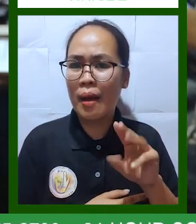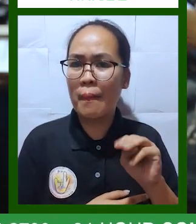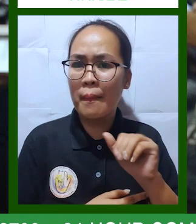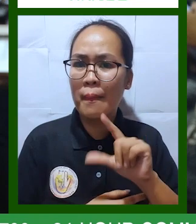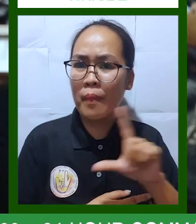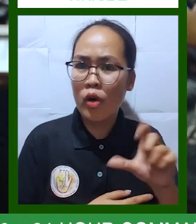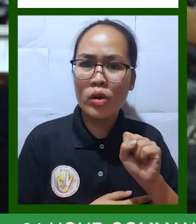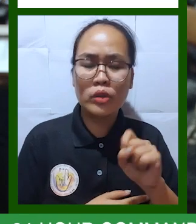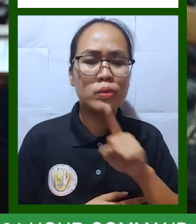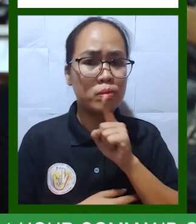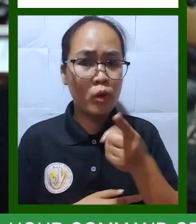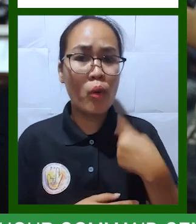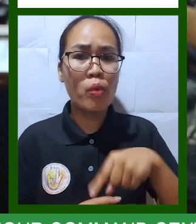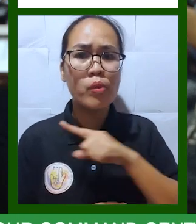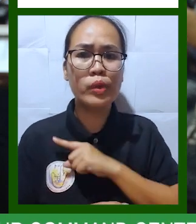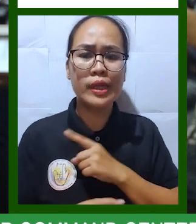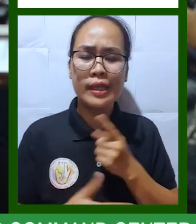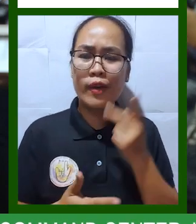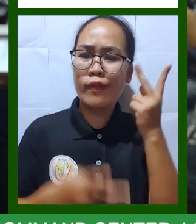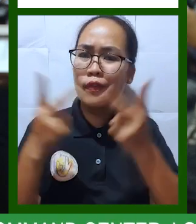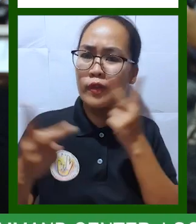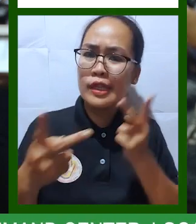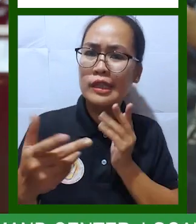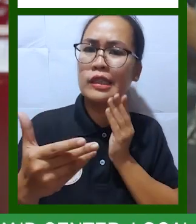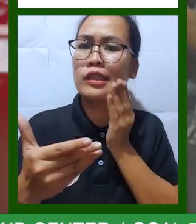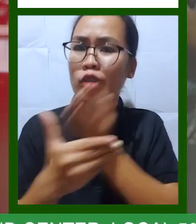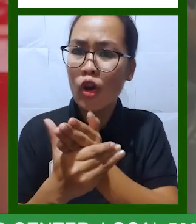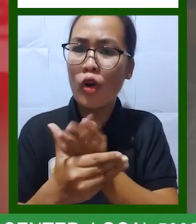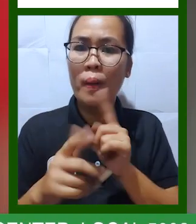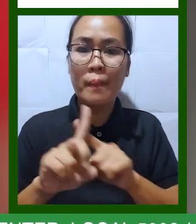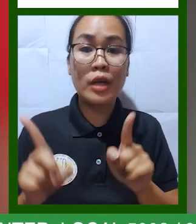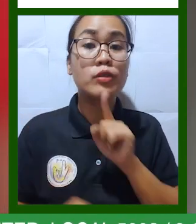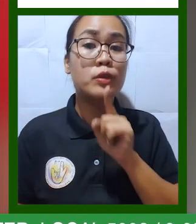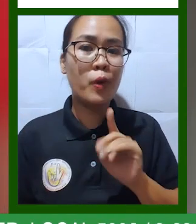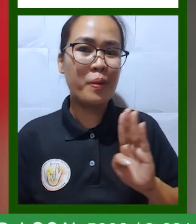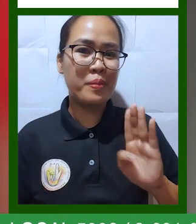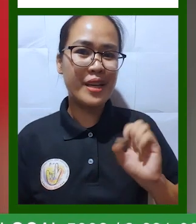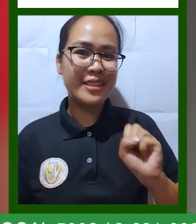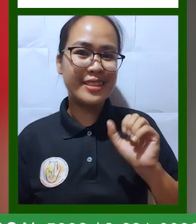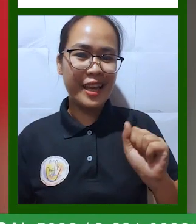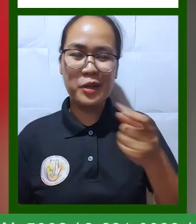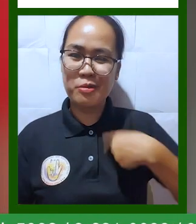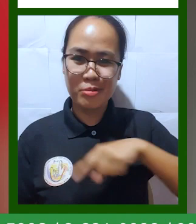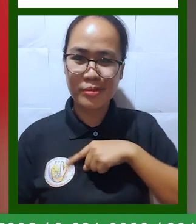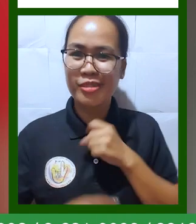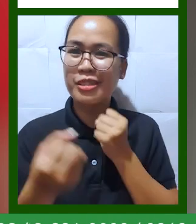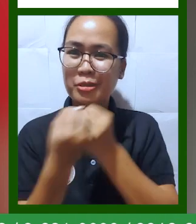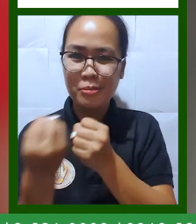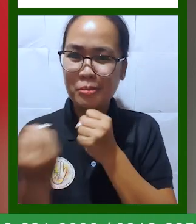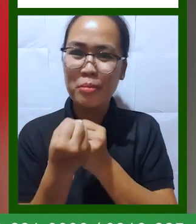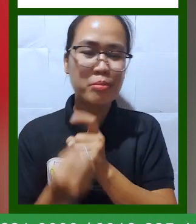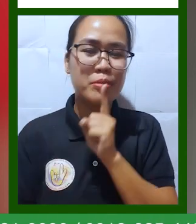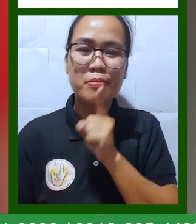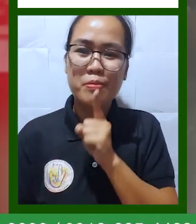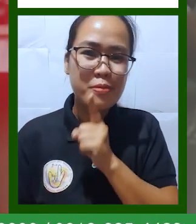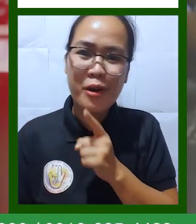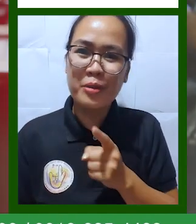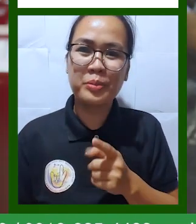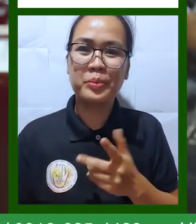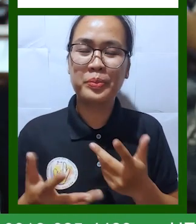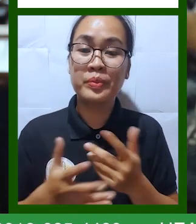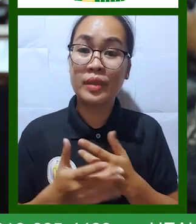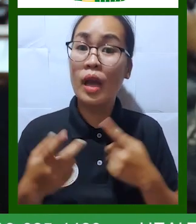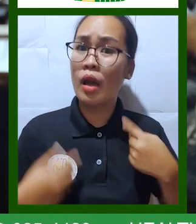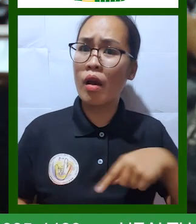Layo, no? Dumayo pa kami. No? Pero again, no? Siyempre, basta BSA, bigay tayo na suporta dyan, siyempre.